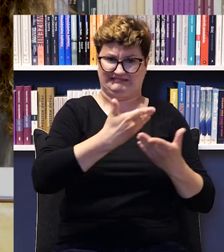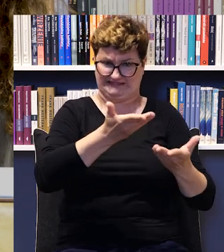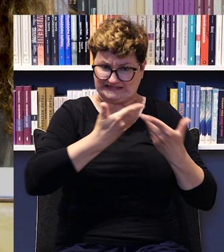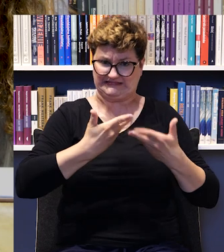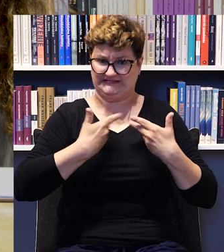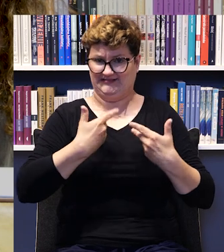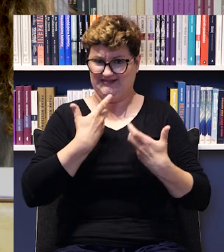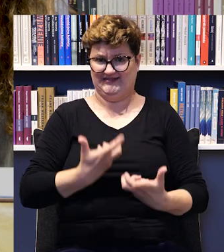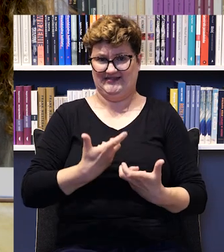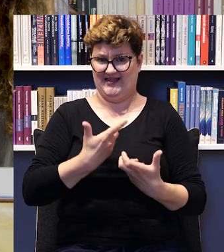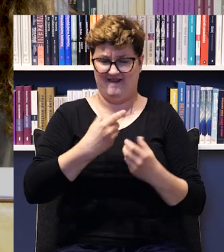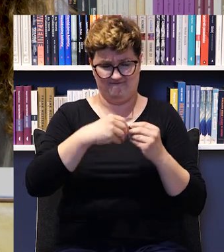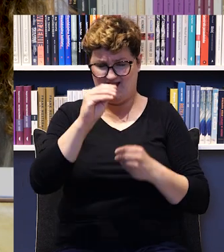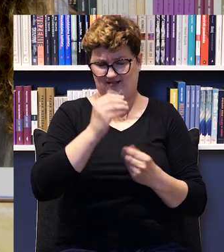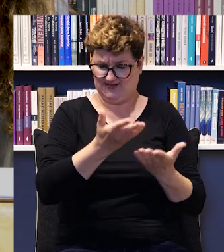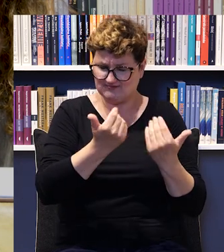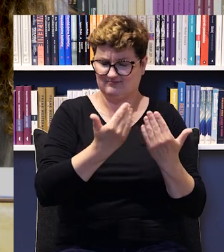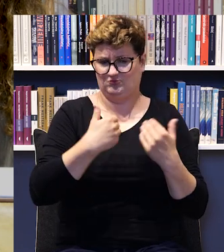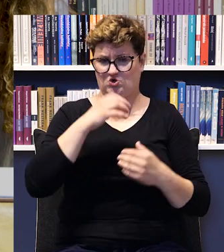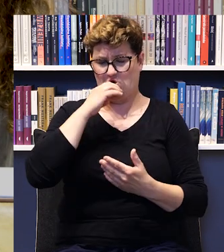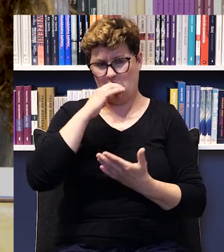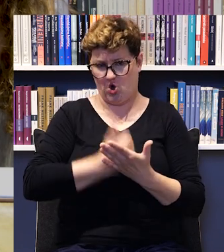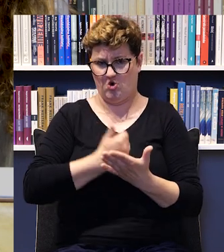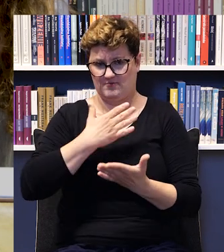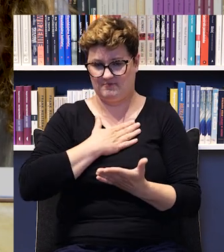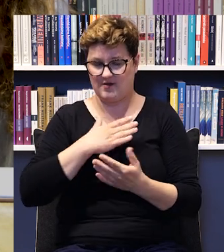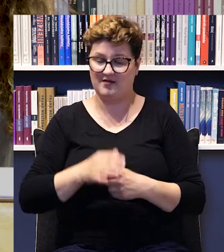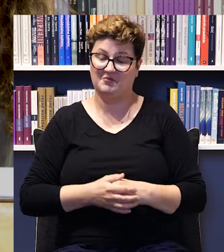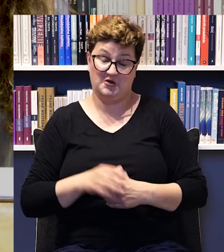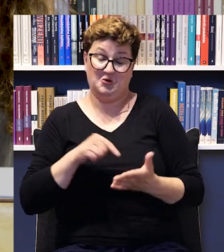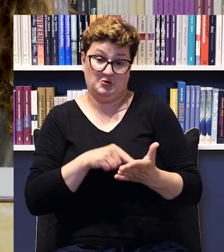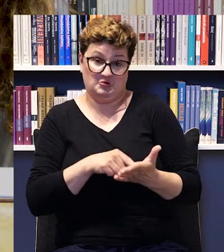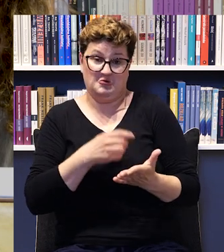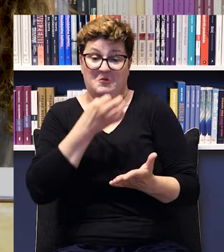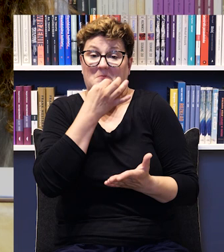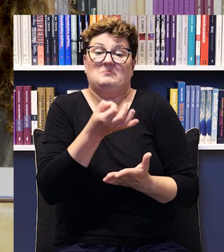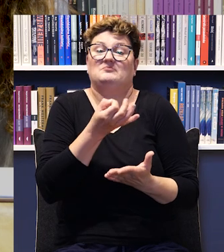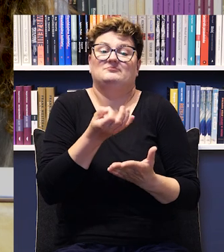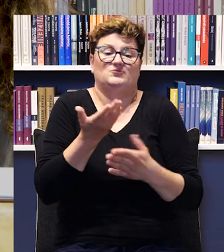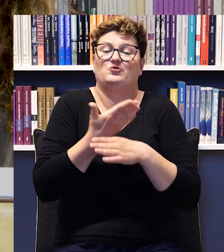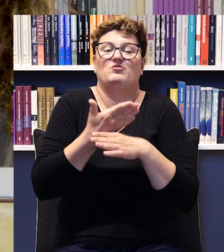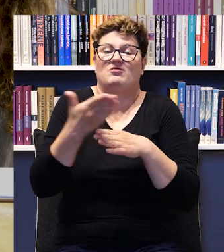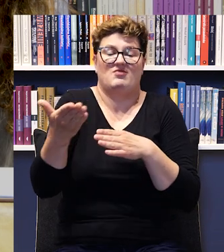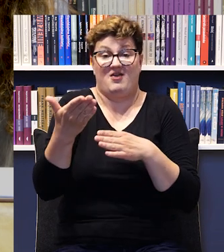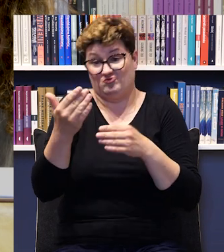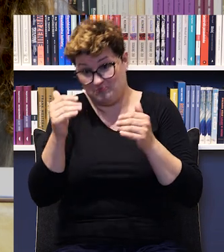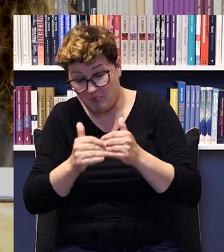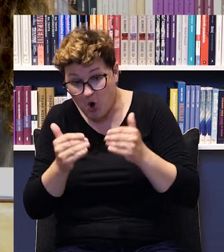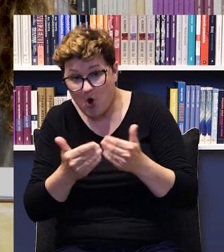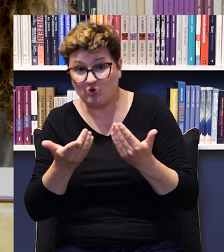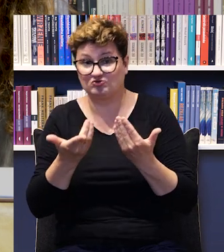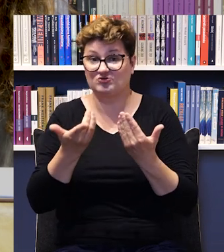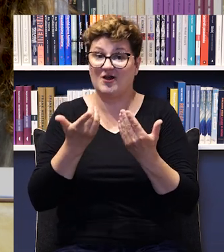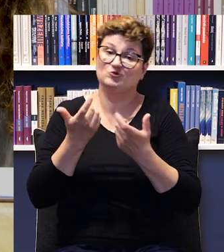które płyną z używania tych rzeczy, no nie? I teraz pytanie właśnie, co by ewentualnie można, czy dałoby się